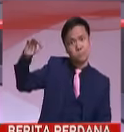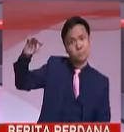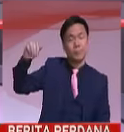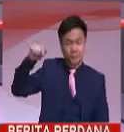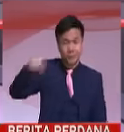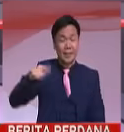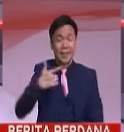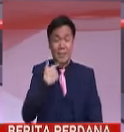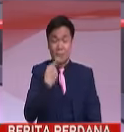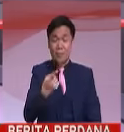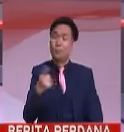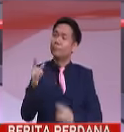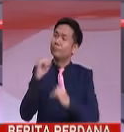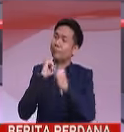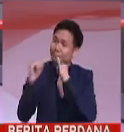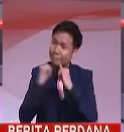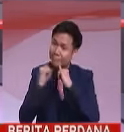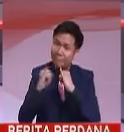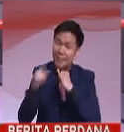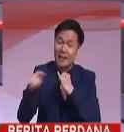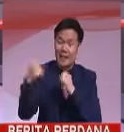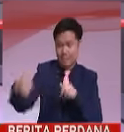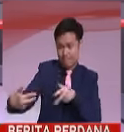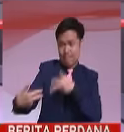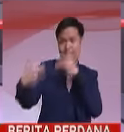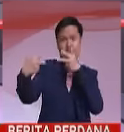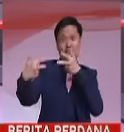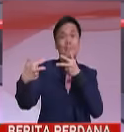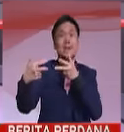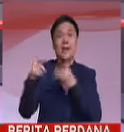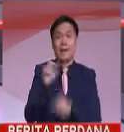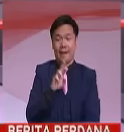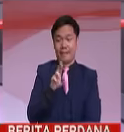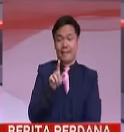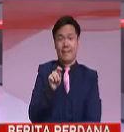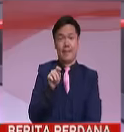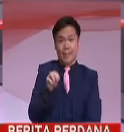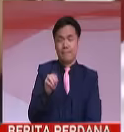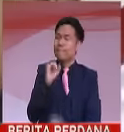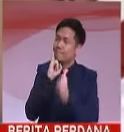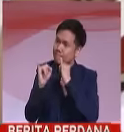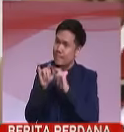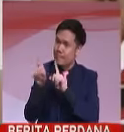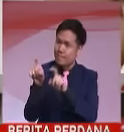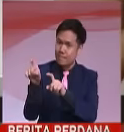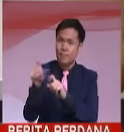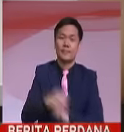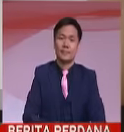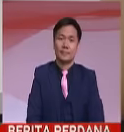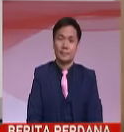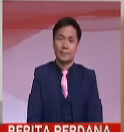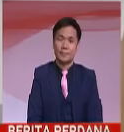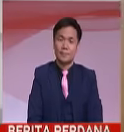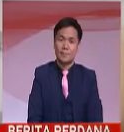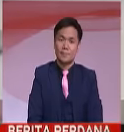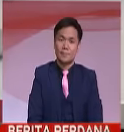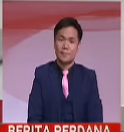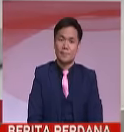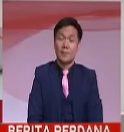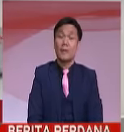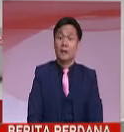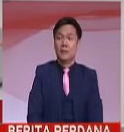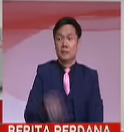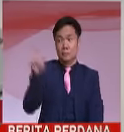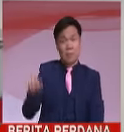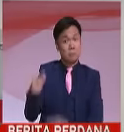disuarakan Rusi temubual eksklusif secara Maya bersama artian hai hai Hai